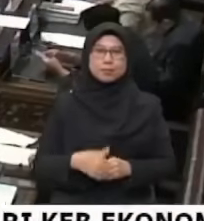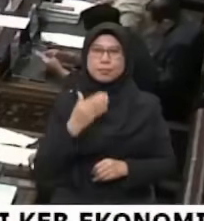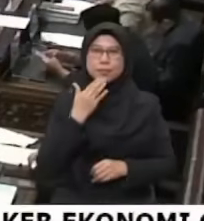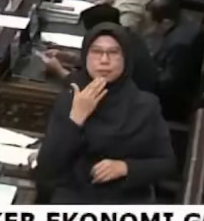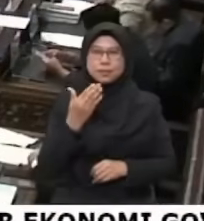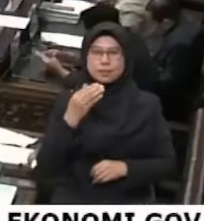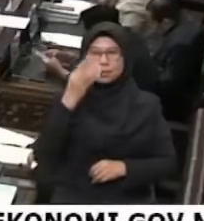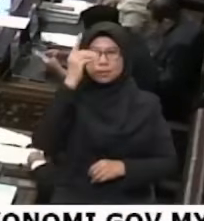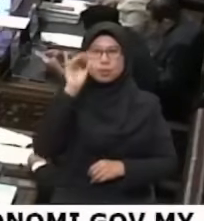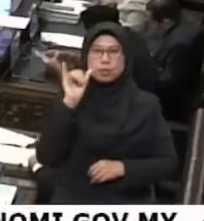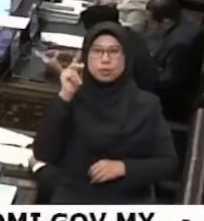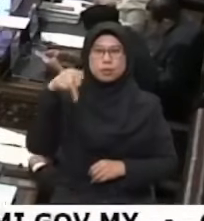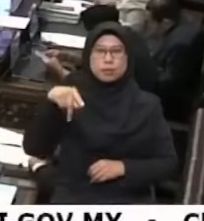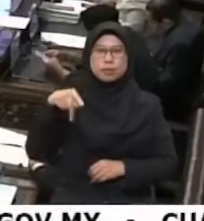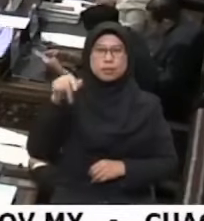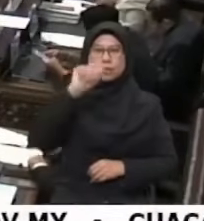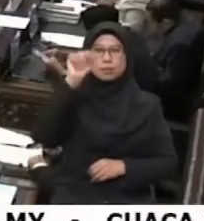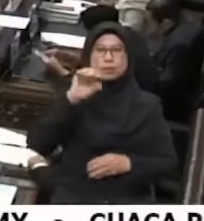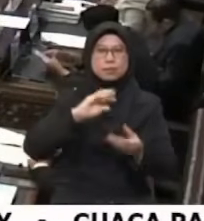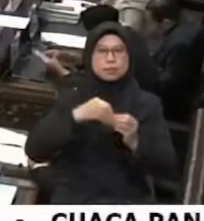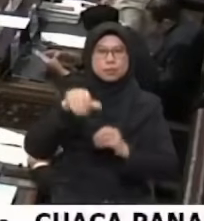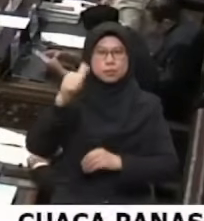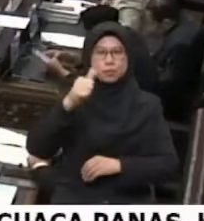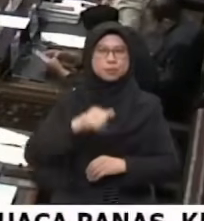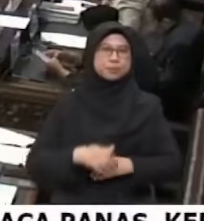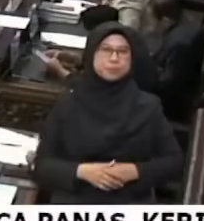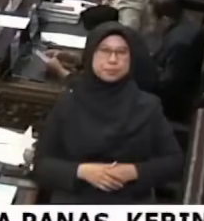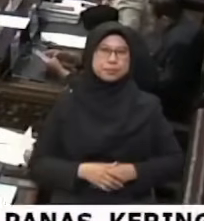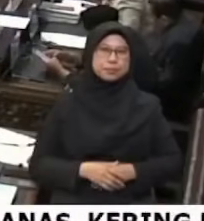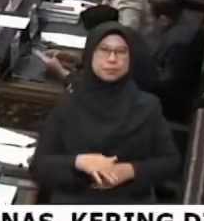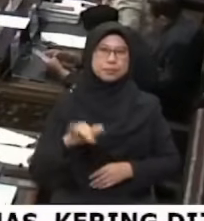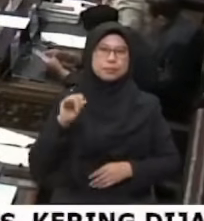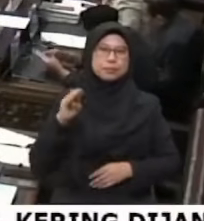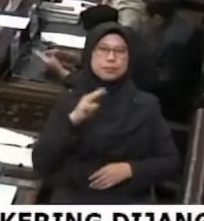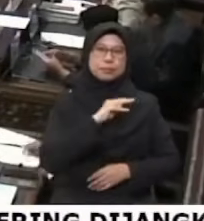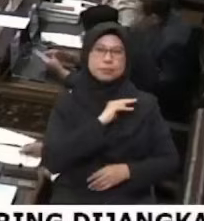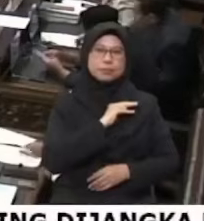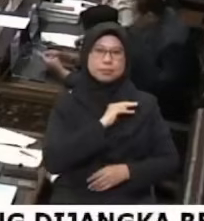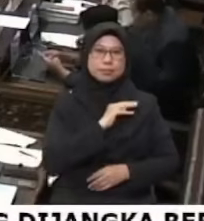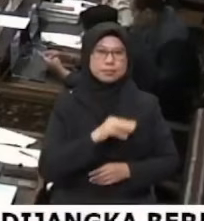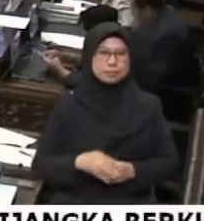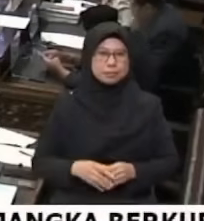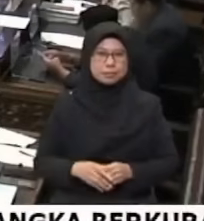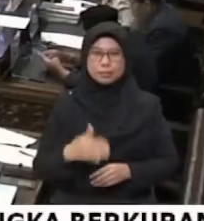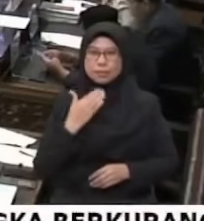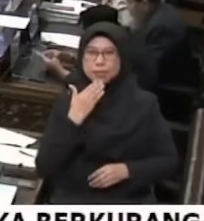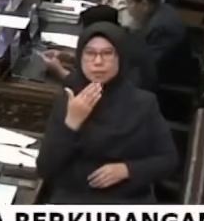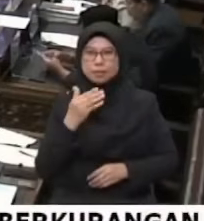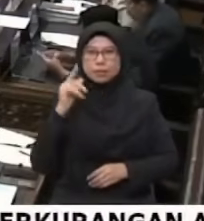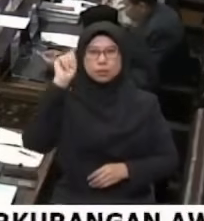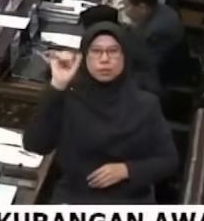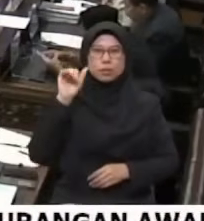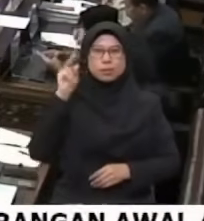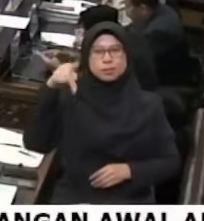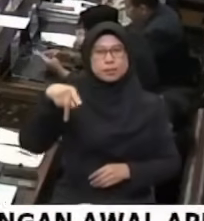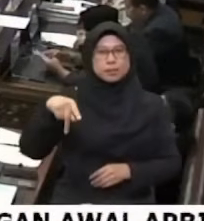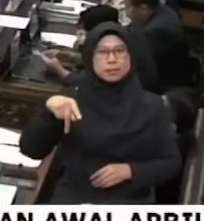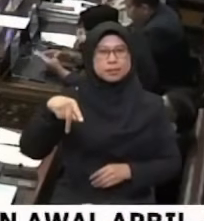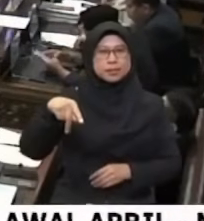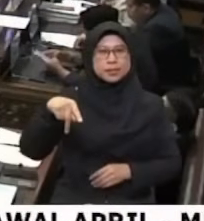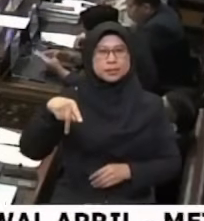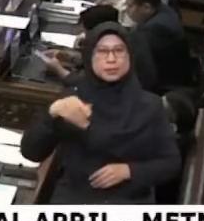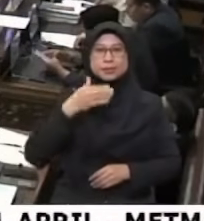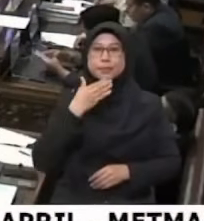kasih dat yang di-pertua soalan saya nombor 10 menteri Terima kasih Tuan yang di-pertua